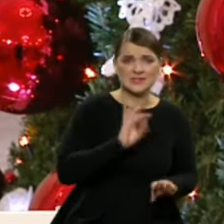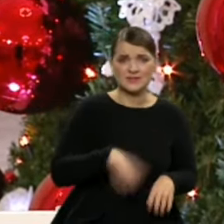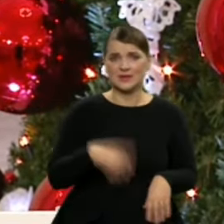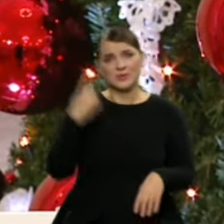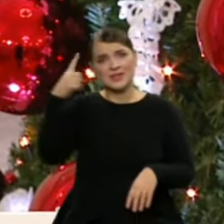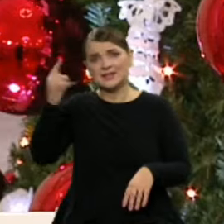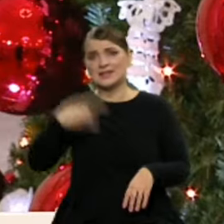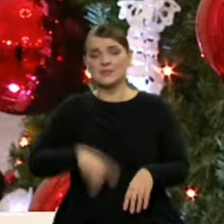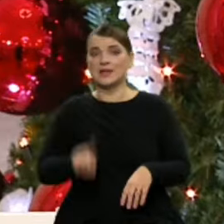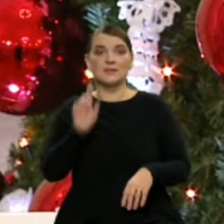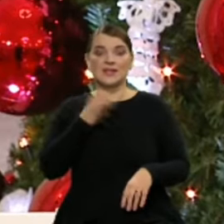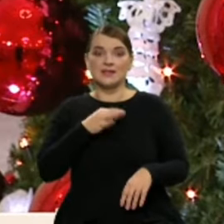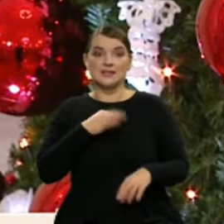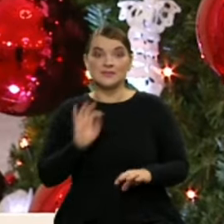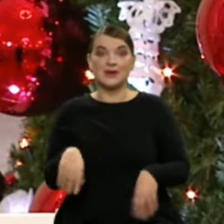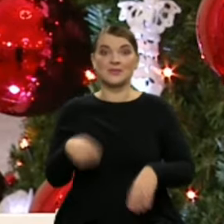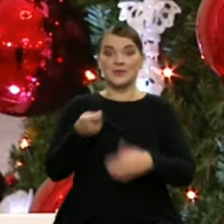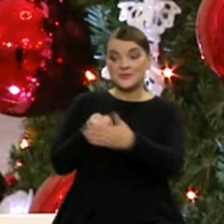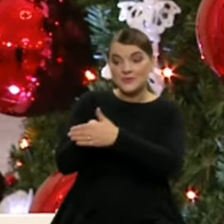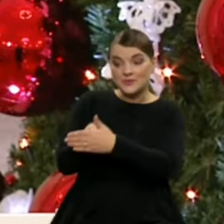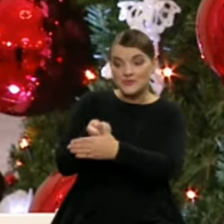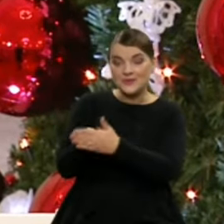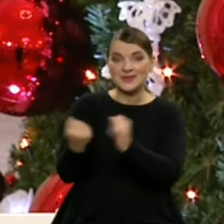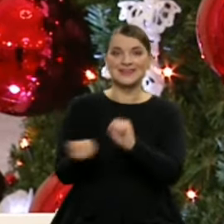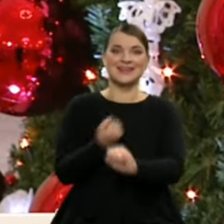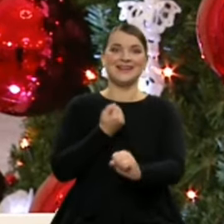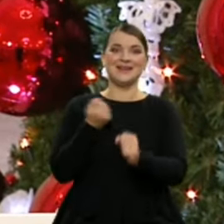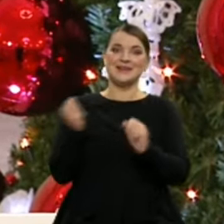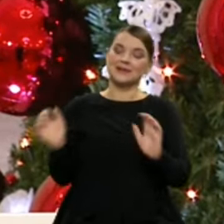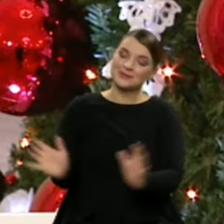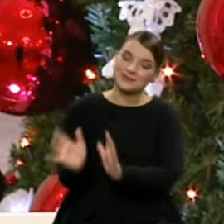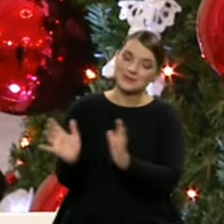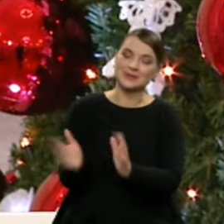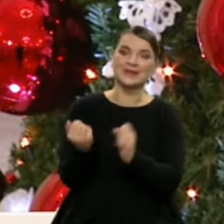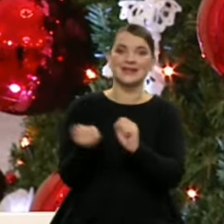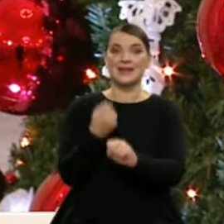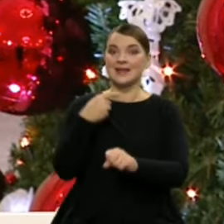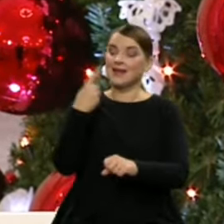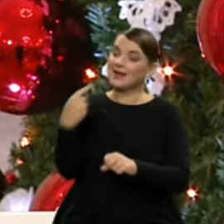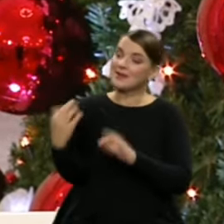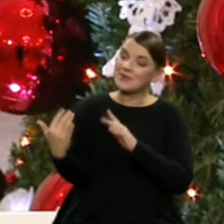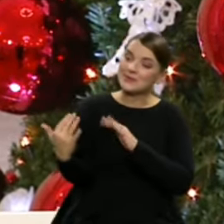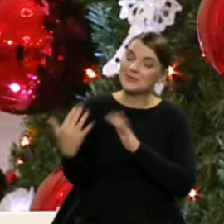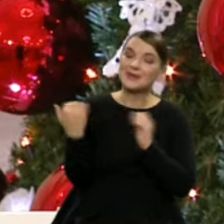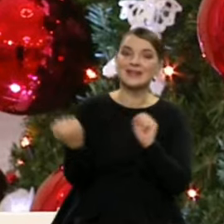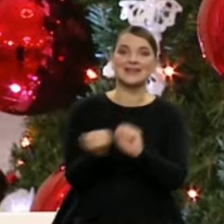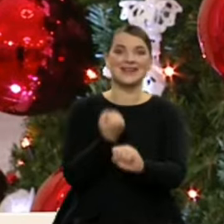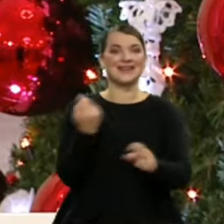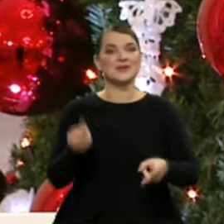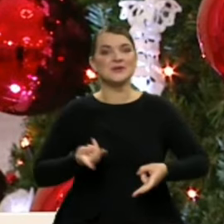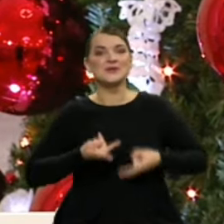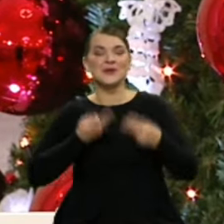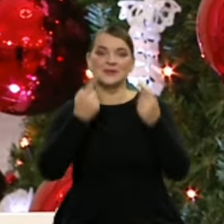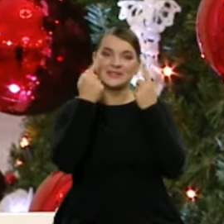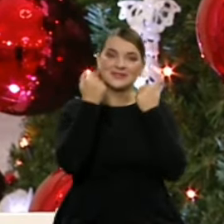reikia valgydinti, guldyti, kalbinti, išklausyti, džiaugtis,